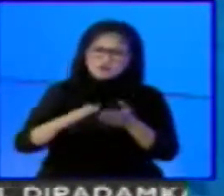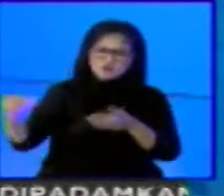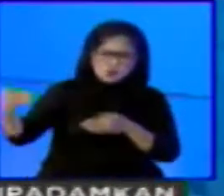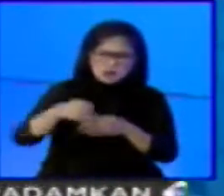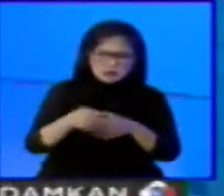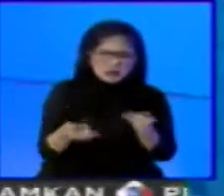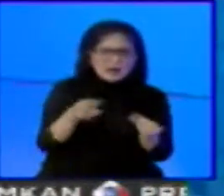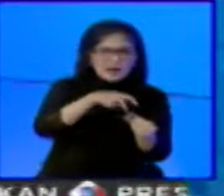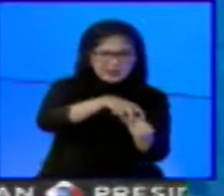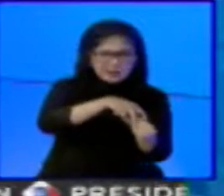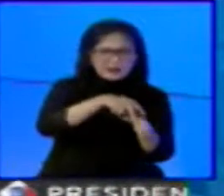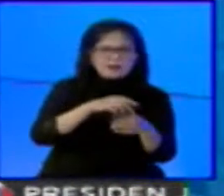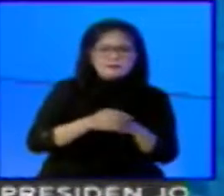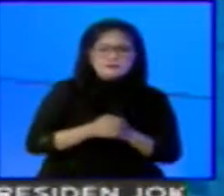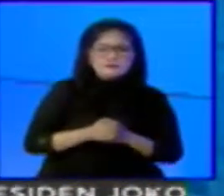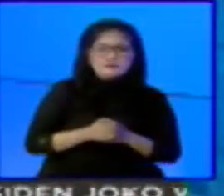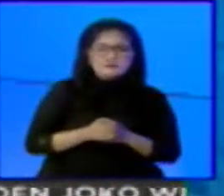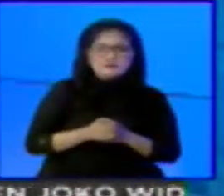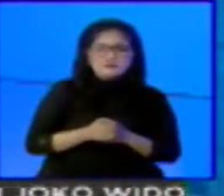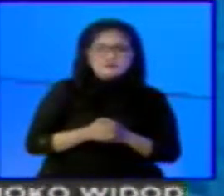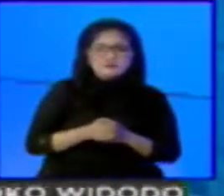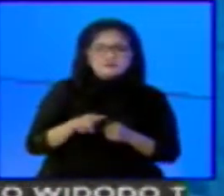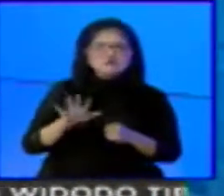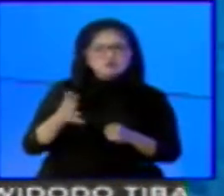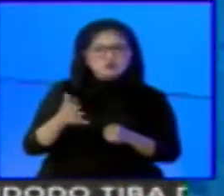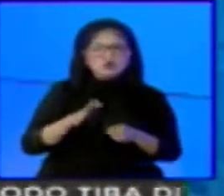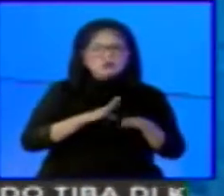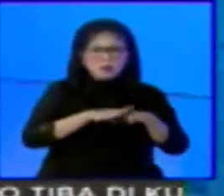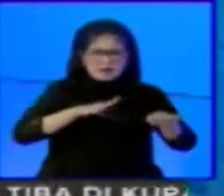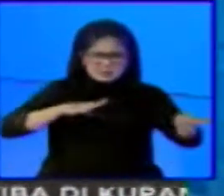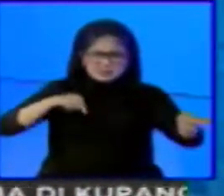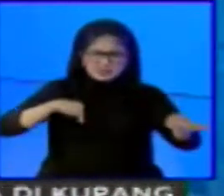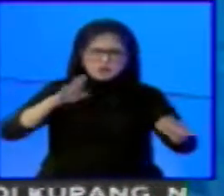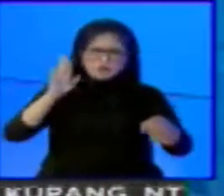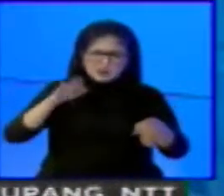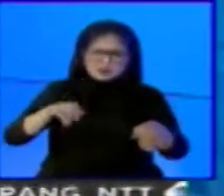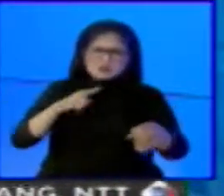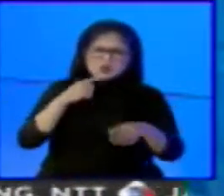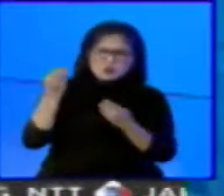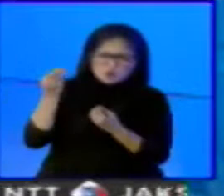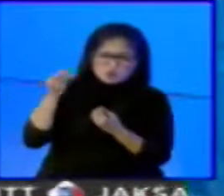Sih bikin kemacetan ya, apalagi banyak juga yang ngetem di sini sih. Mereka nunggu